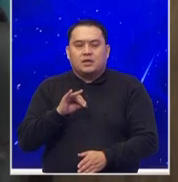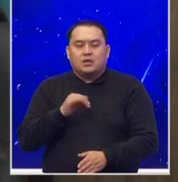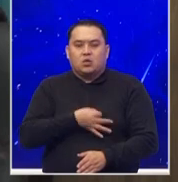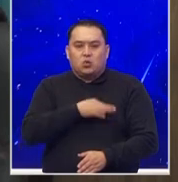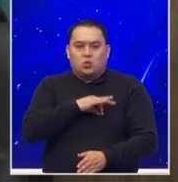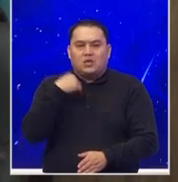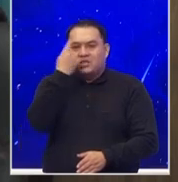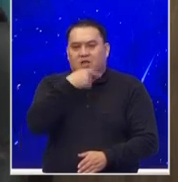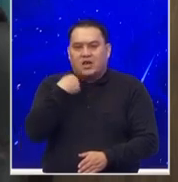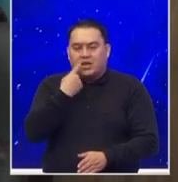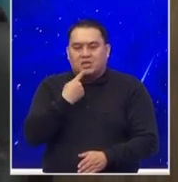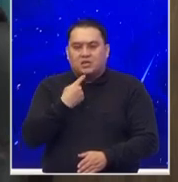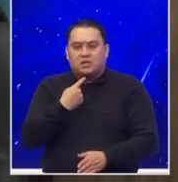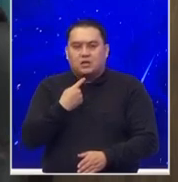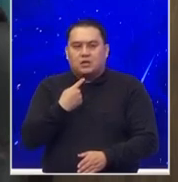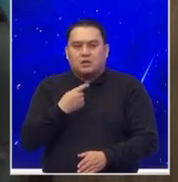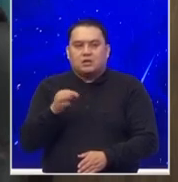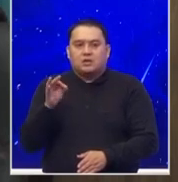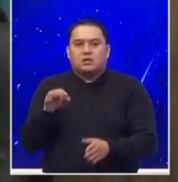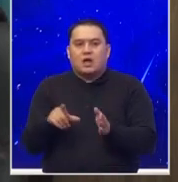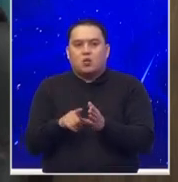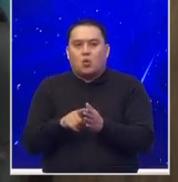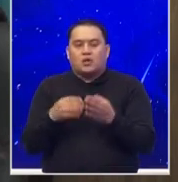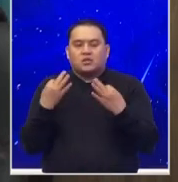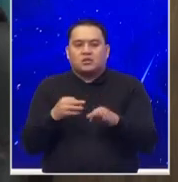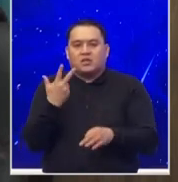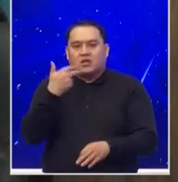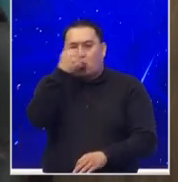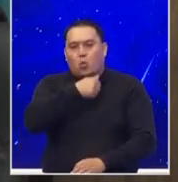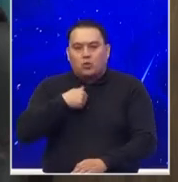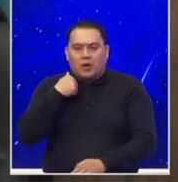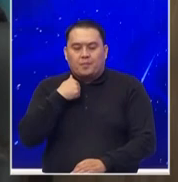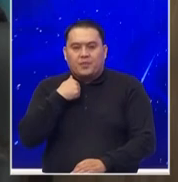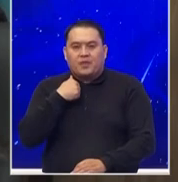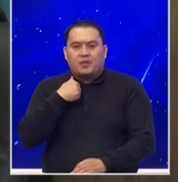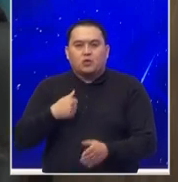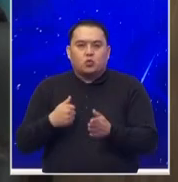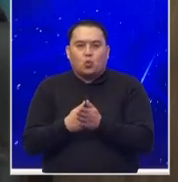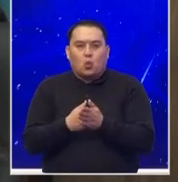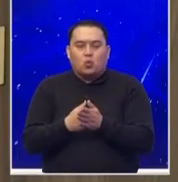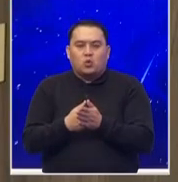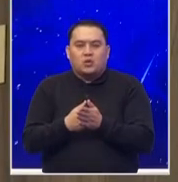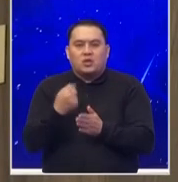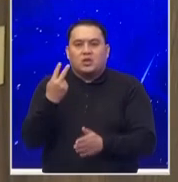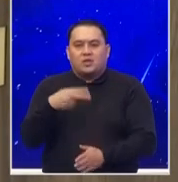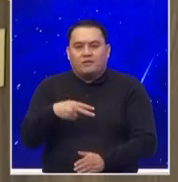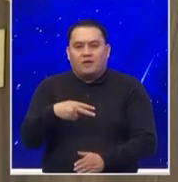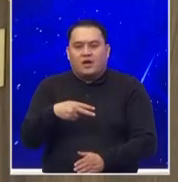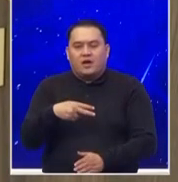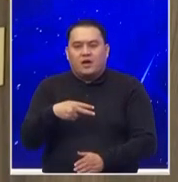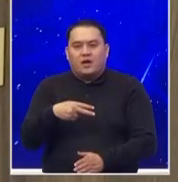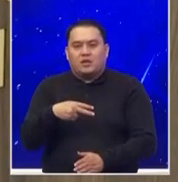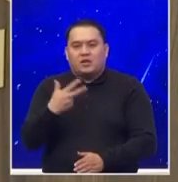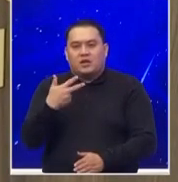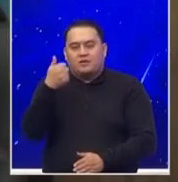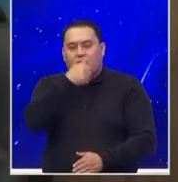юридических лиц от корпоративного подоходного налога сроком на 3 года, то есть до 1